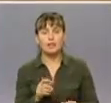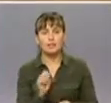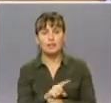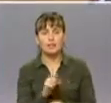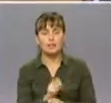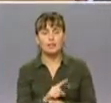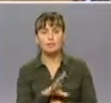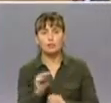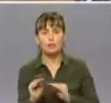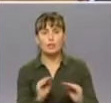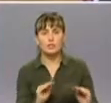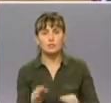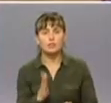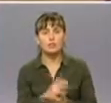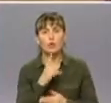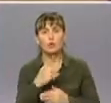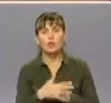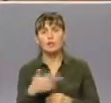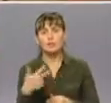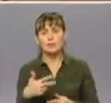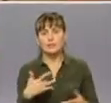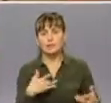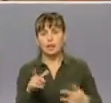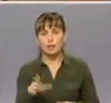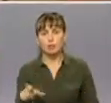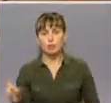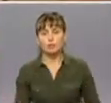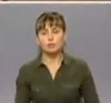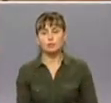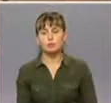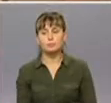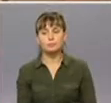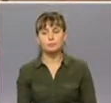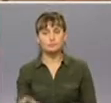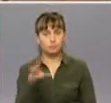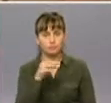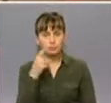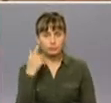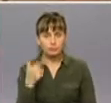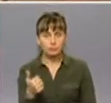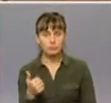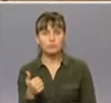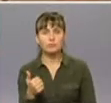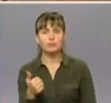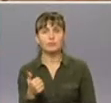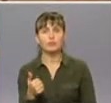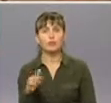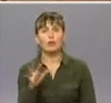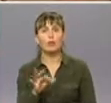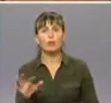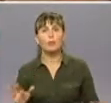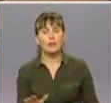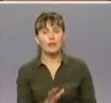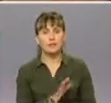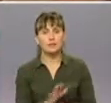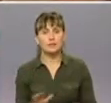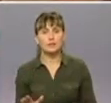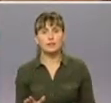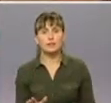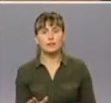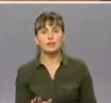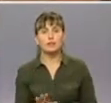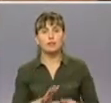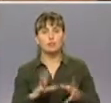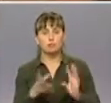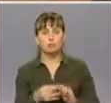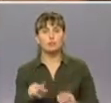постановке задействовано около 30 актеров. Он все знает о Коркыте, о пьесе. В принципе,